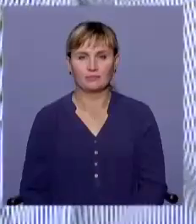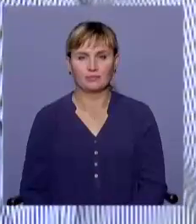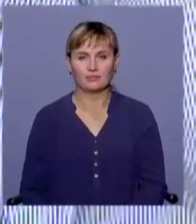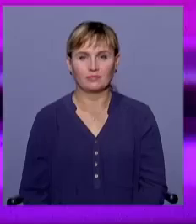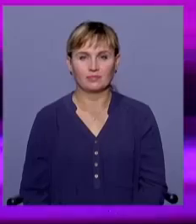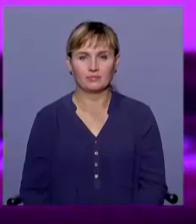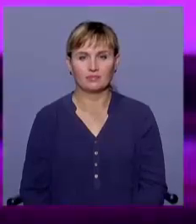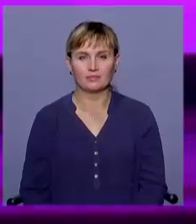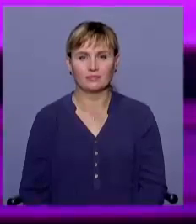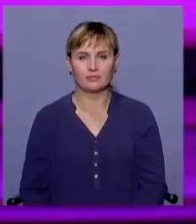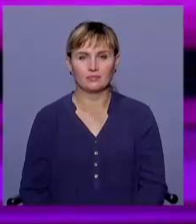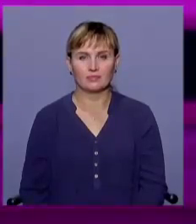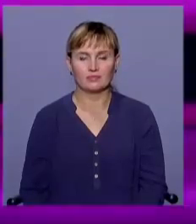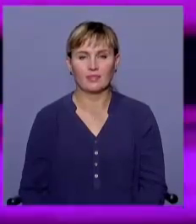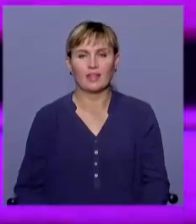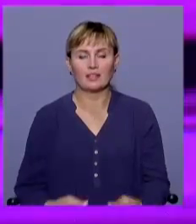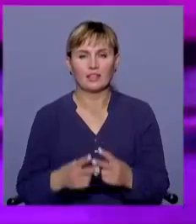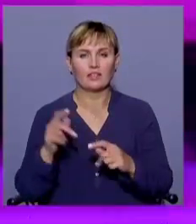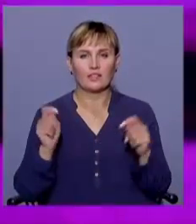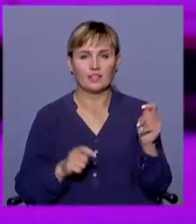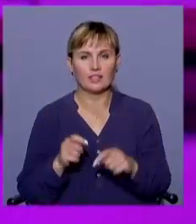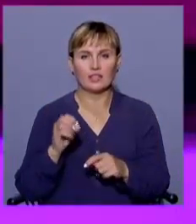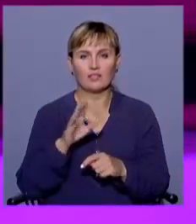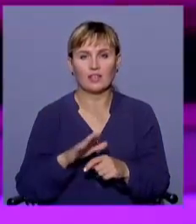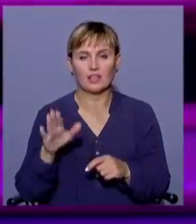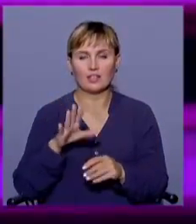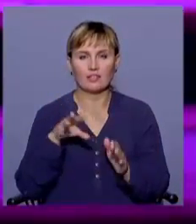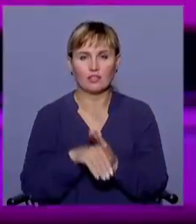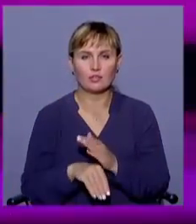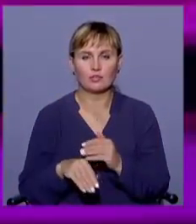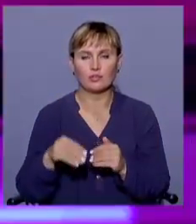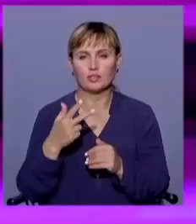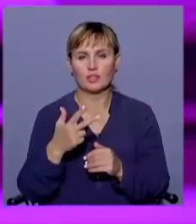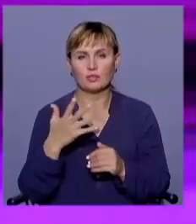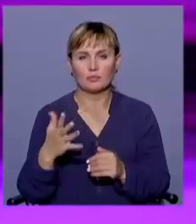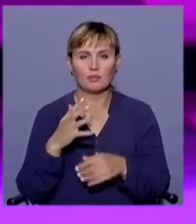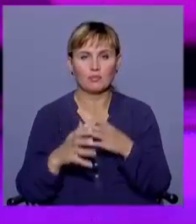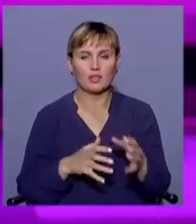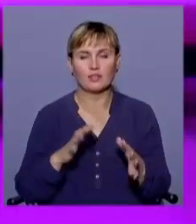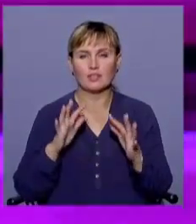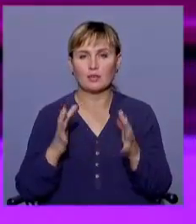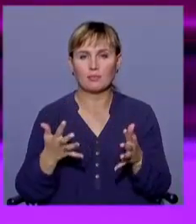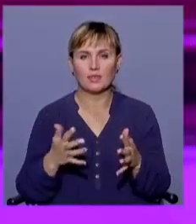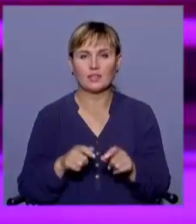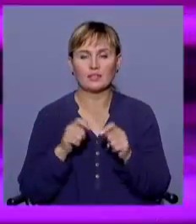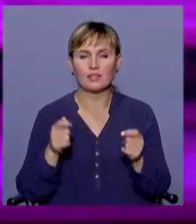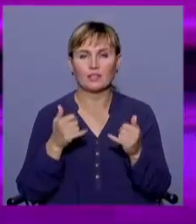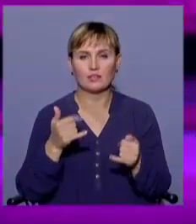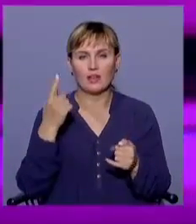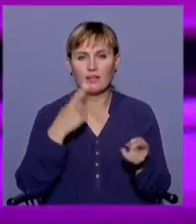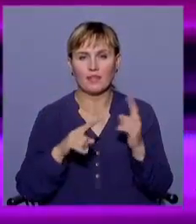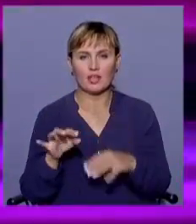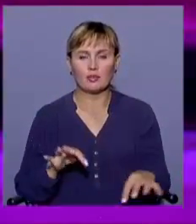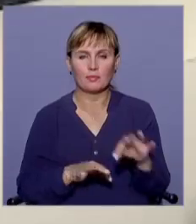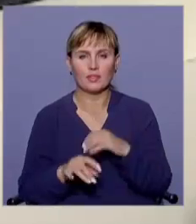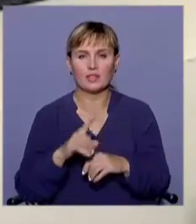Астана. Столичный фестиваль «Евразия» вошел в топ-35 мировых событий, заявили сегодня авторы проекта.